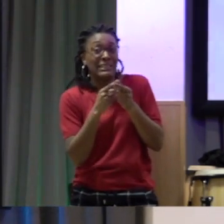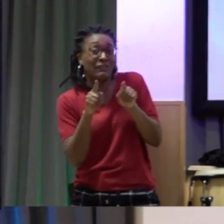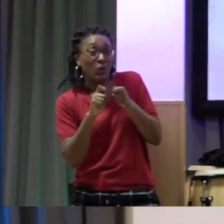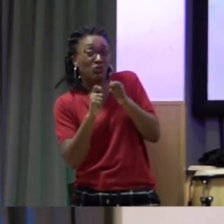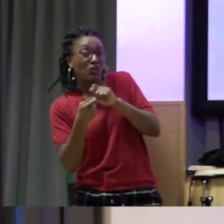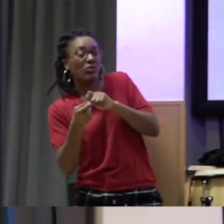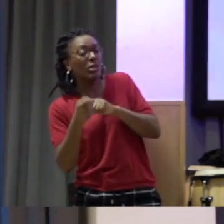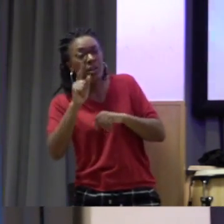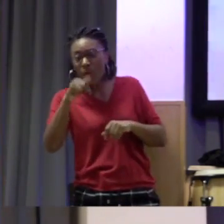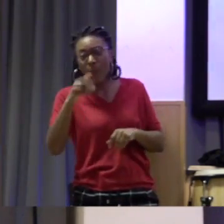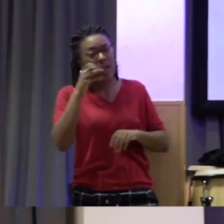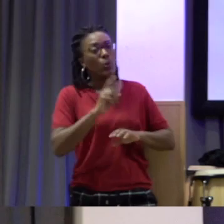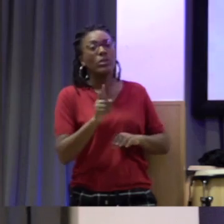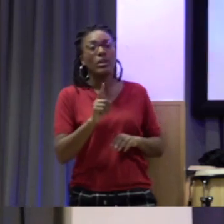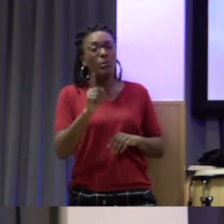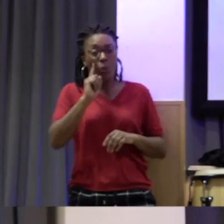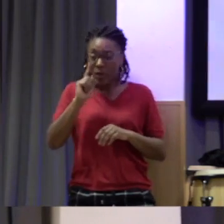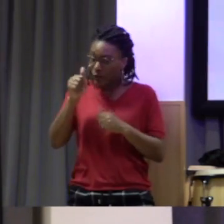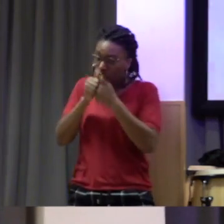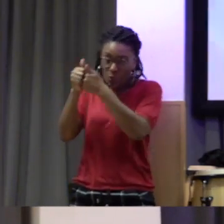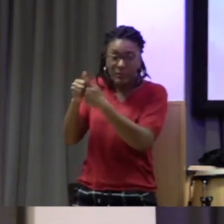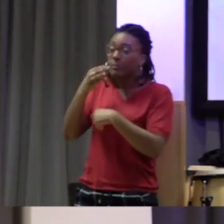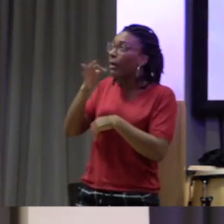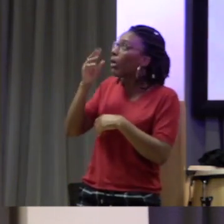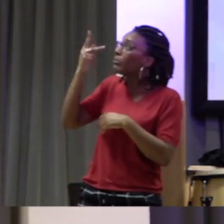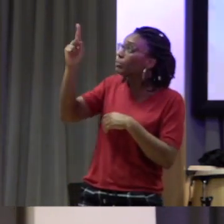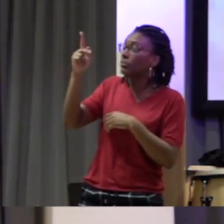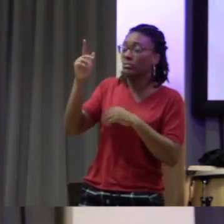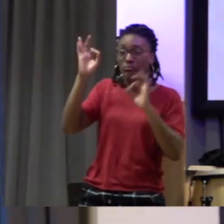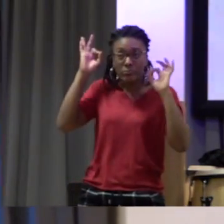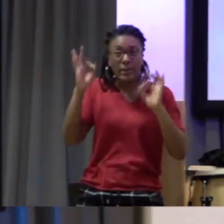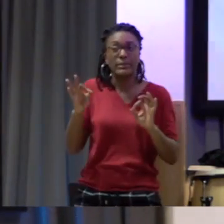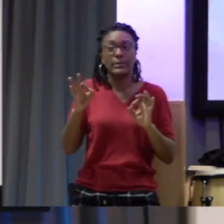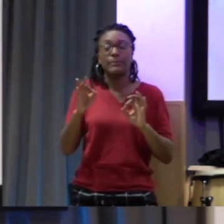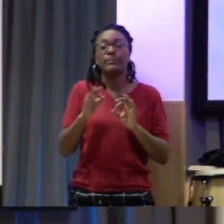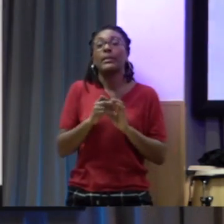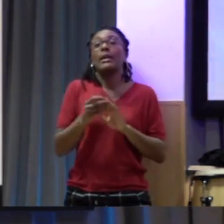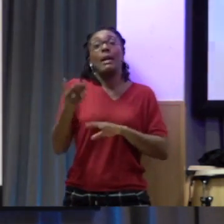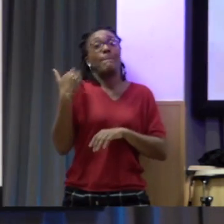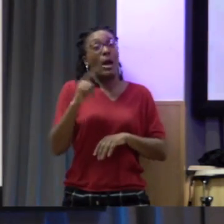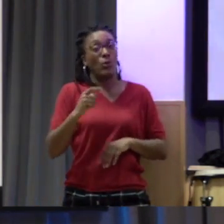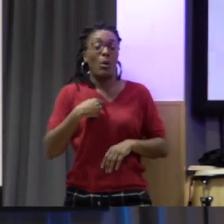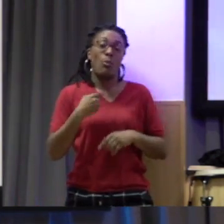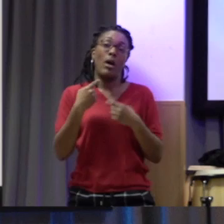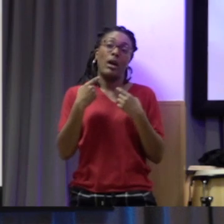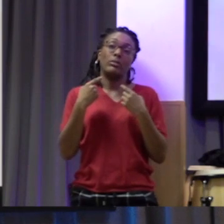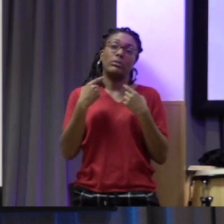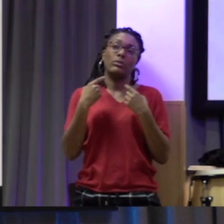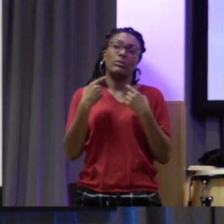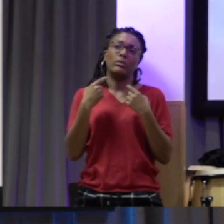Parce que tout vient de sa parole. Il n'y a pas longtemps, j'étais couché en train de jouer aux dames.